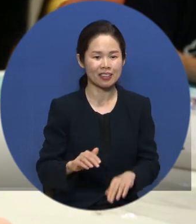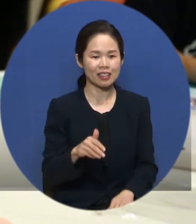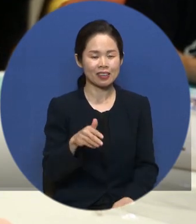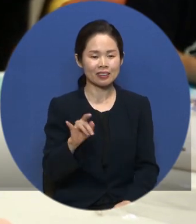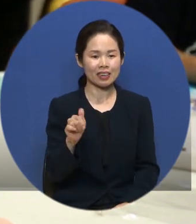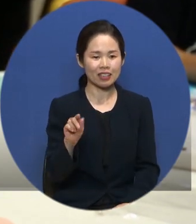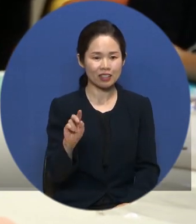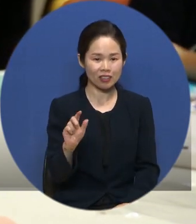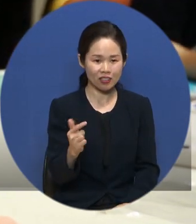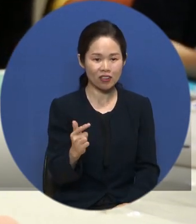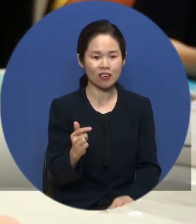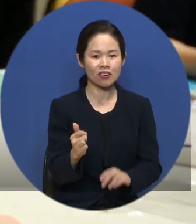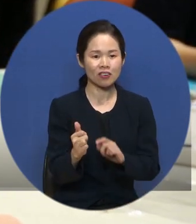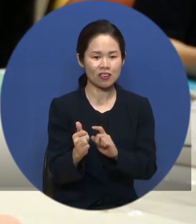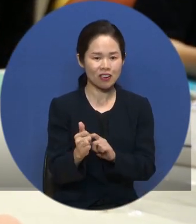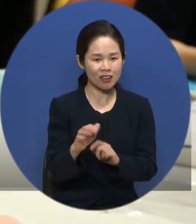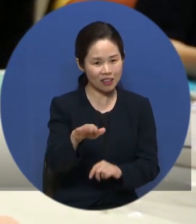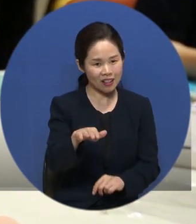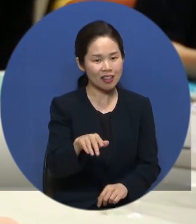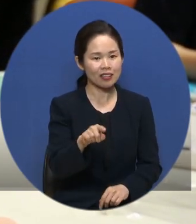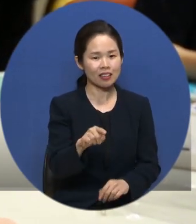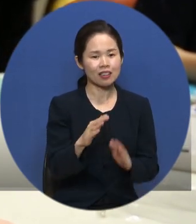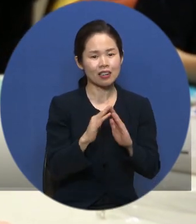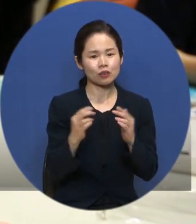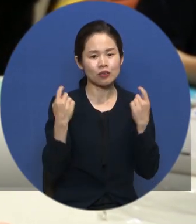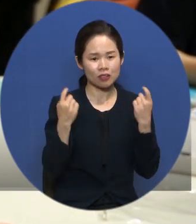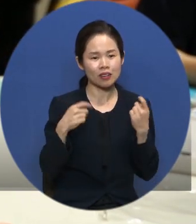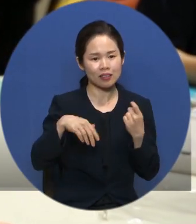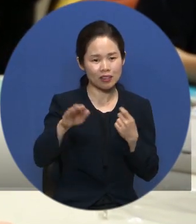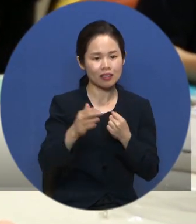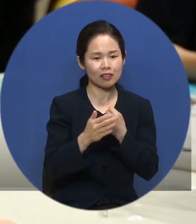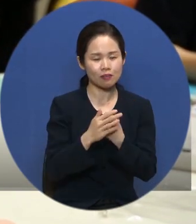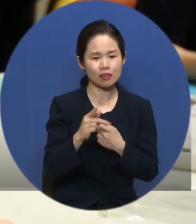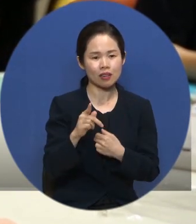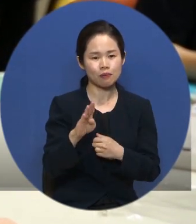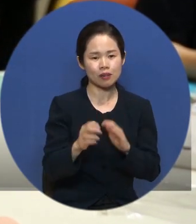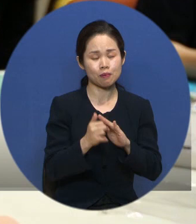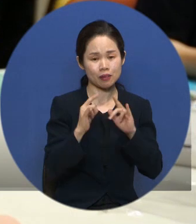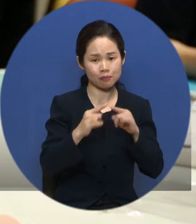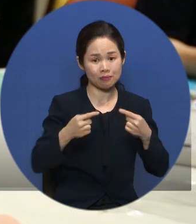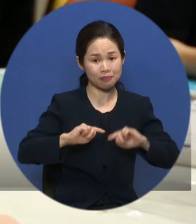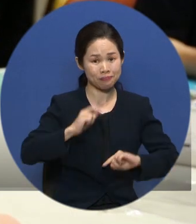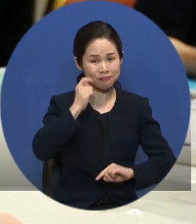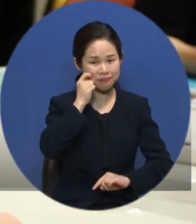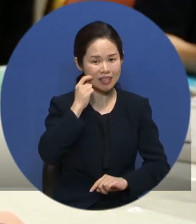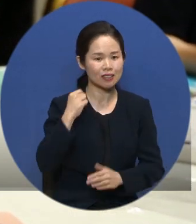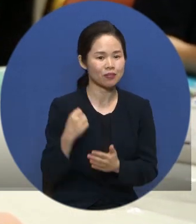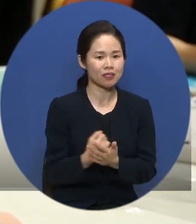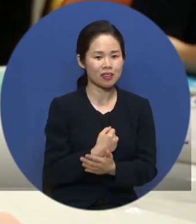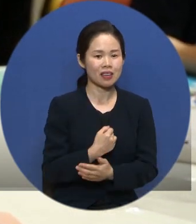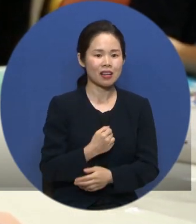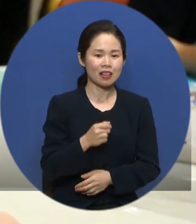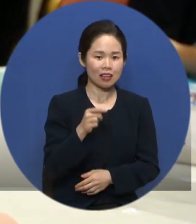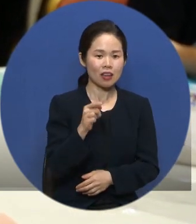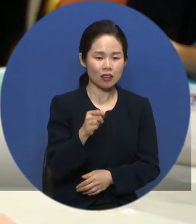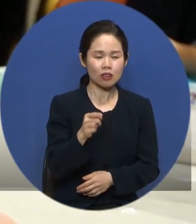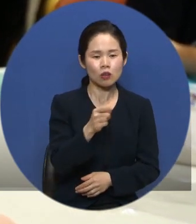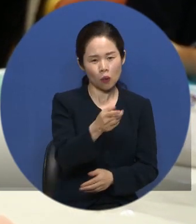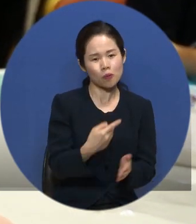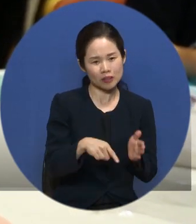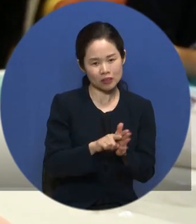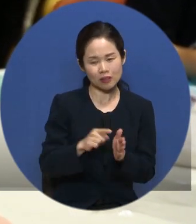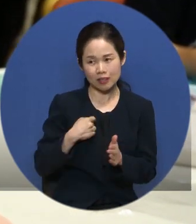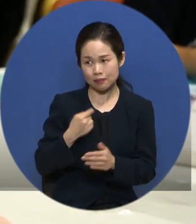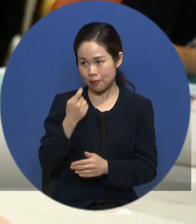이제 가족 여행을 가게 돼서 이 캠프에는 함께 오지 못해서 너무 아쉽다. 그렇지만 선생님이 여기서 너를 위해서 많이 배워가서 앞으로